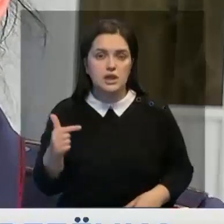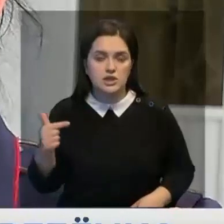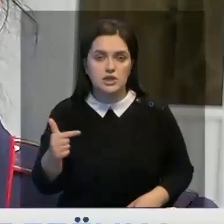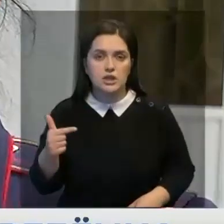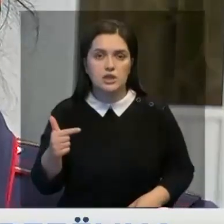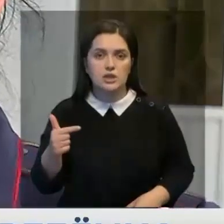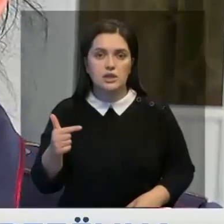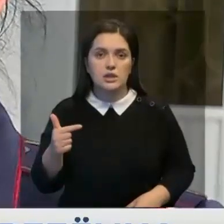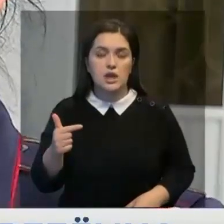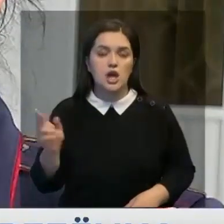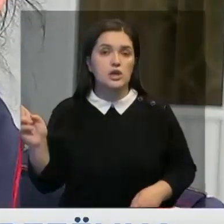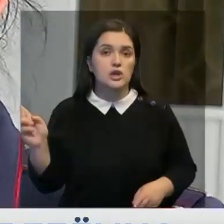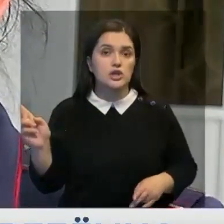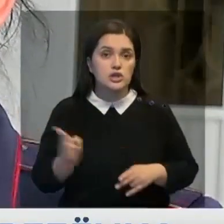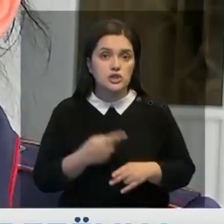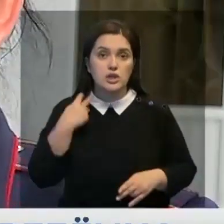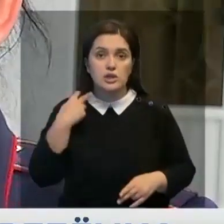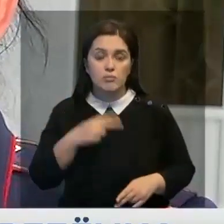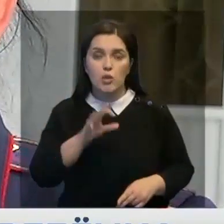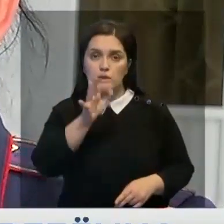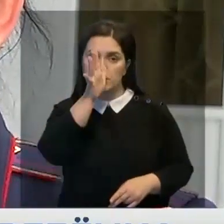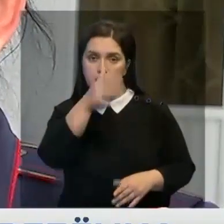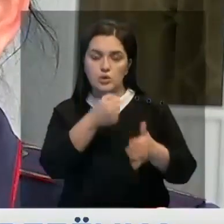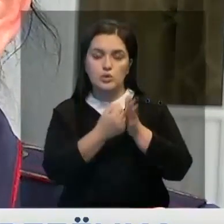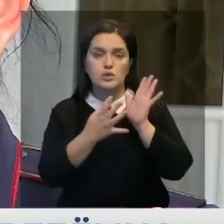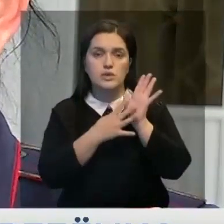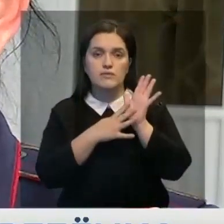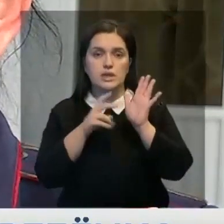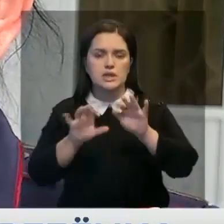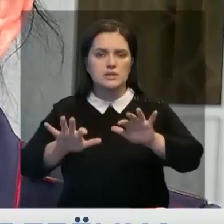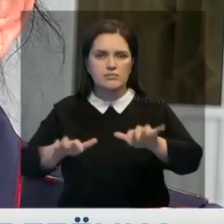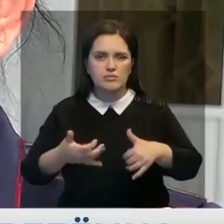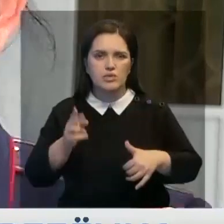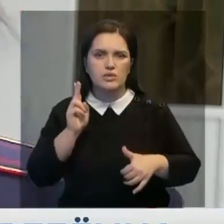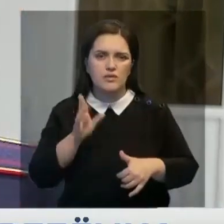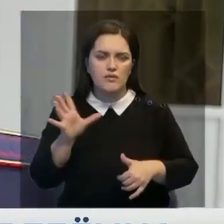грозит лишение свободы сроком от 5 до 9 лет с конфискацией имущества.